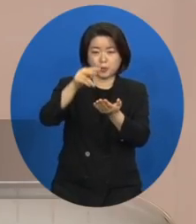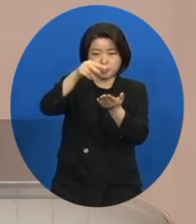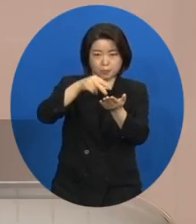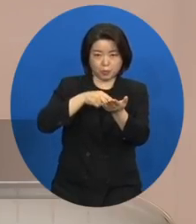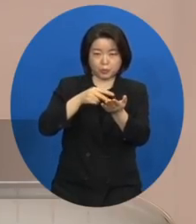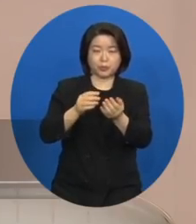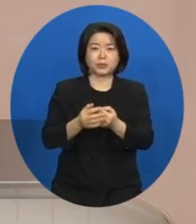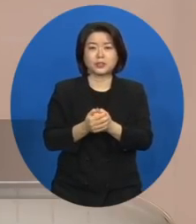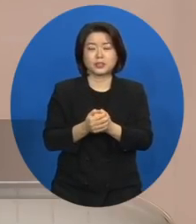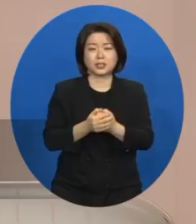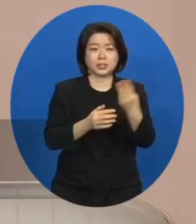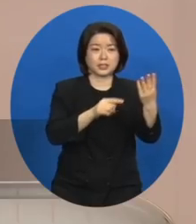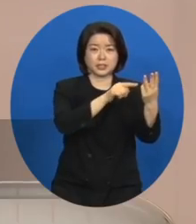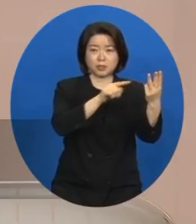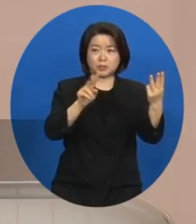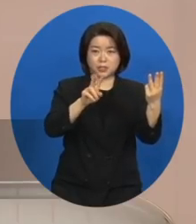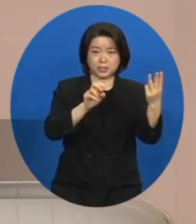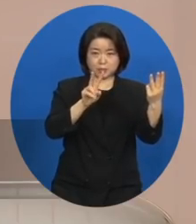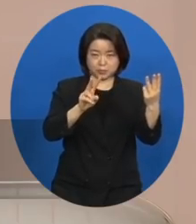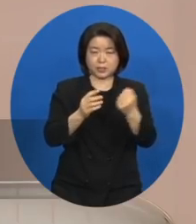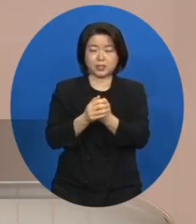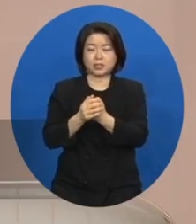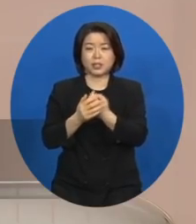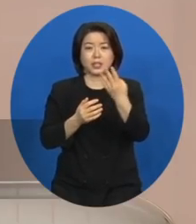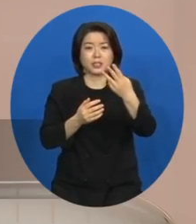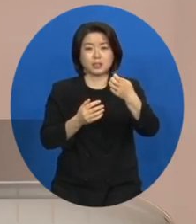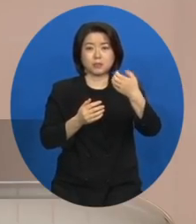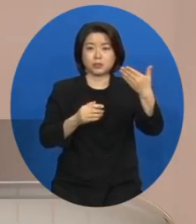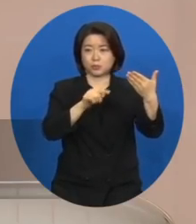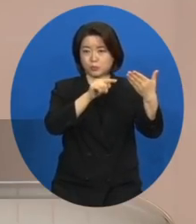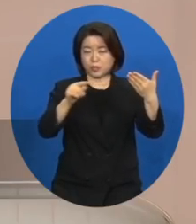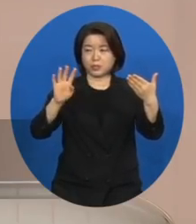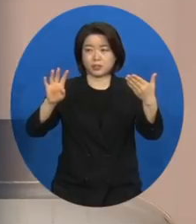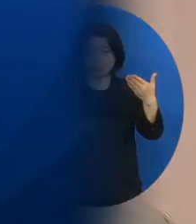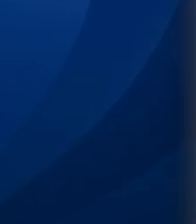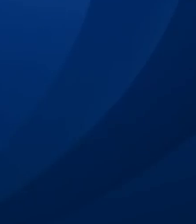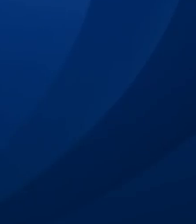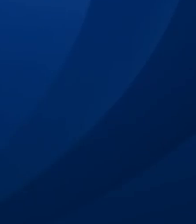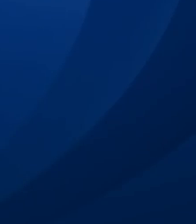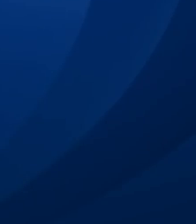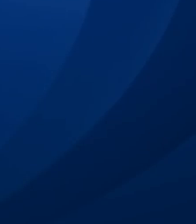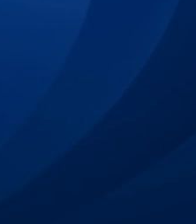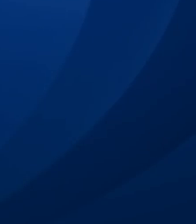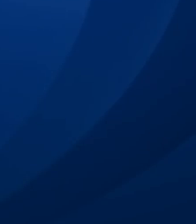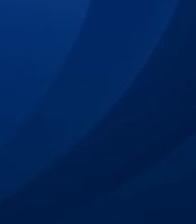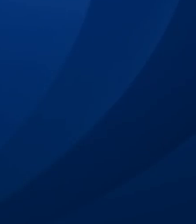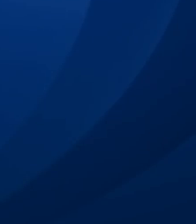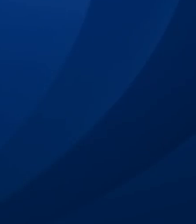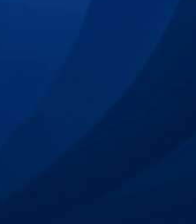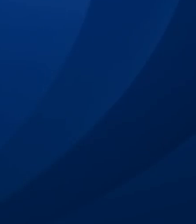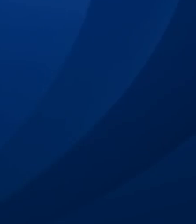봉덕 은 3절에서 22절 39 절에서 42절 까지 해드리겠습니다